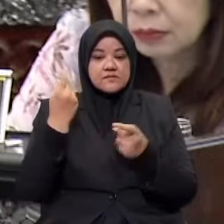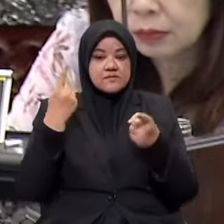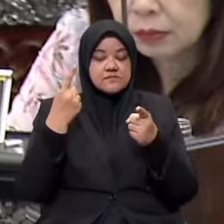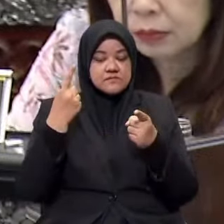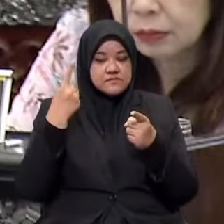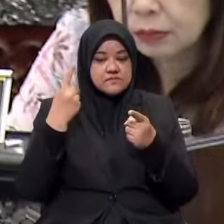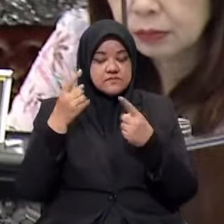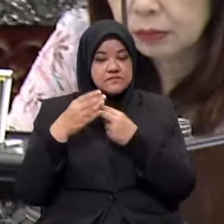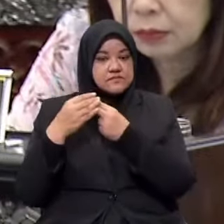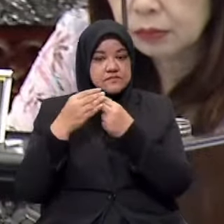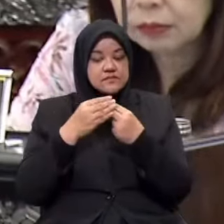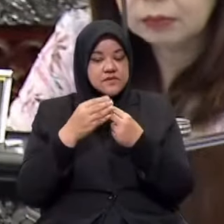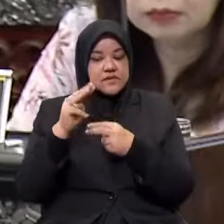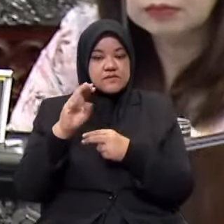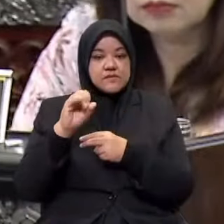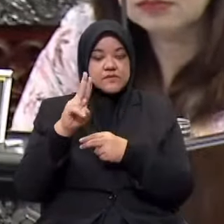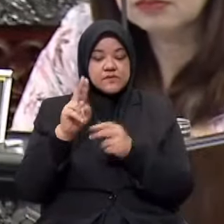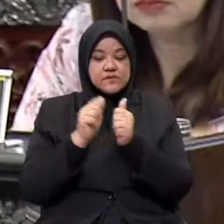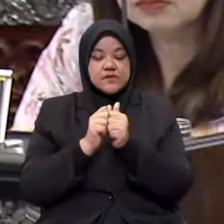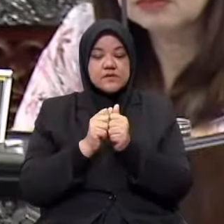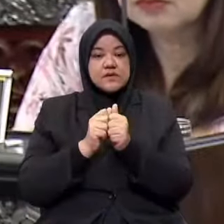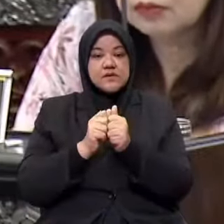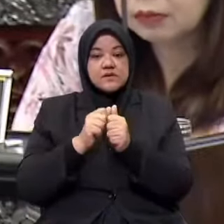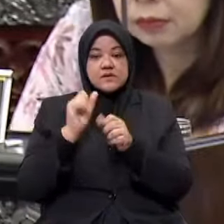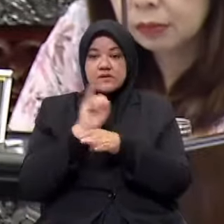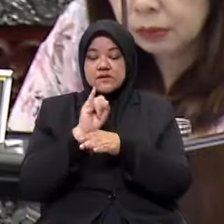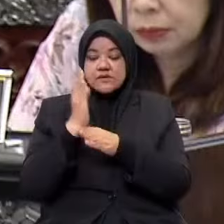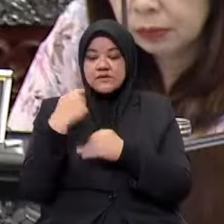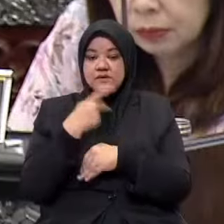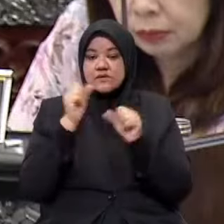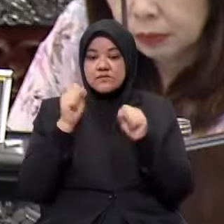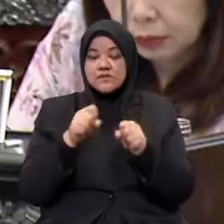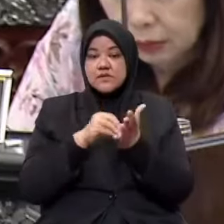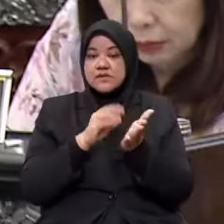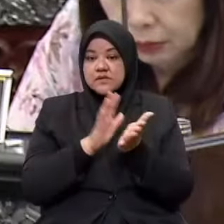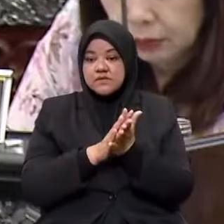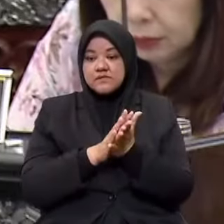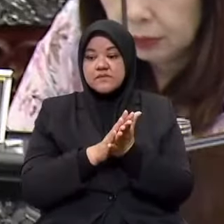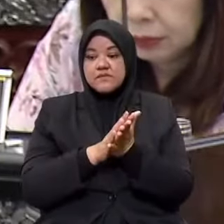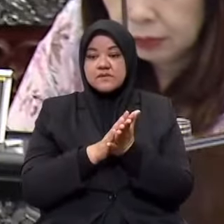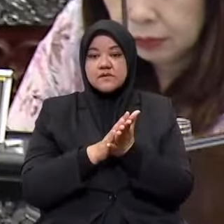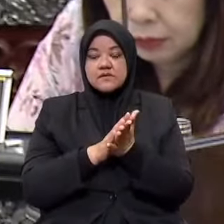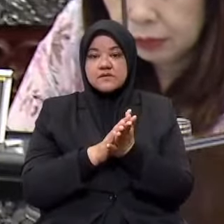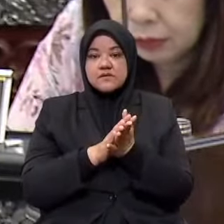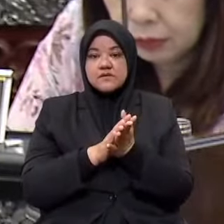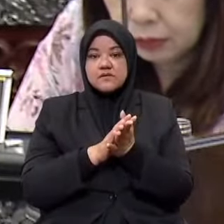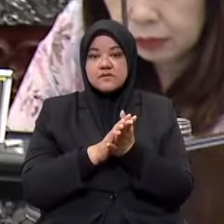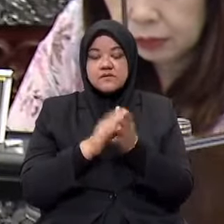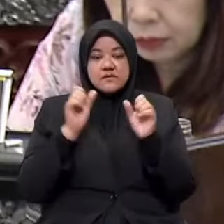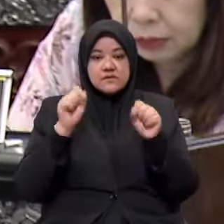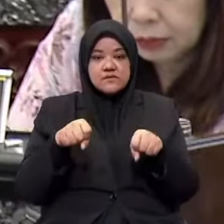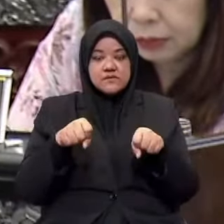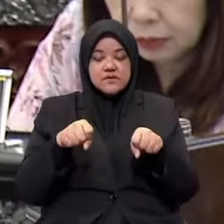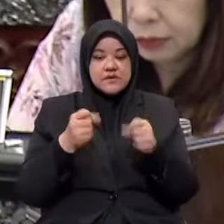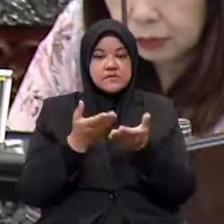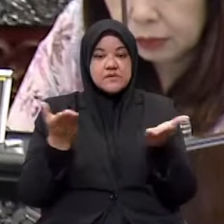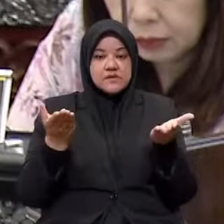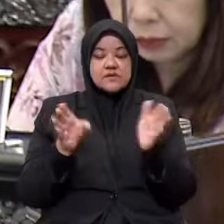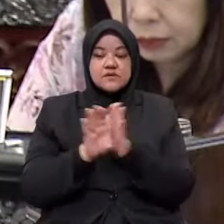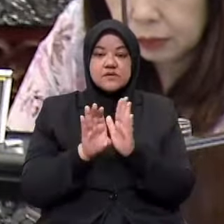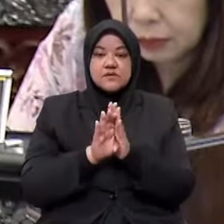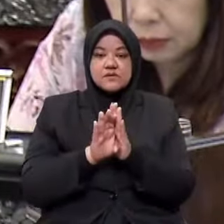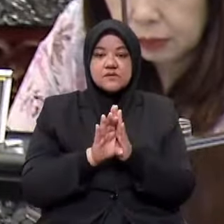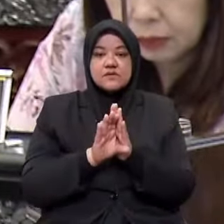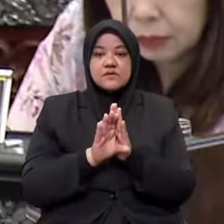persefahaman bersama dengan industri agar kita agar kita boleh jamin keboleh pasaran mereka